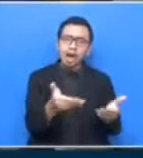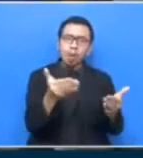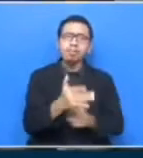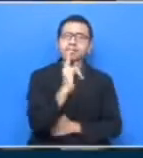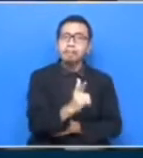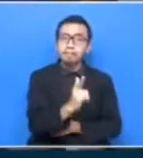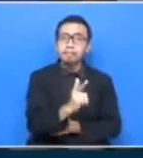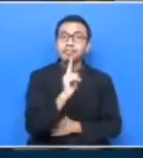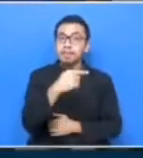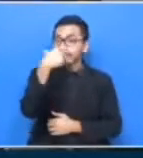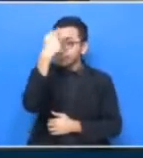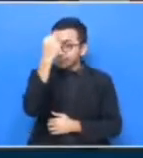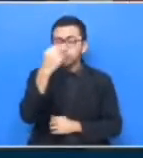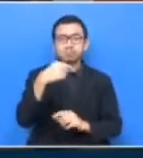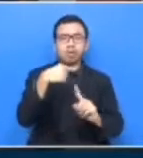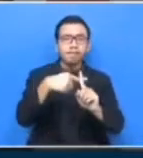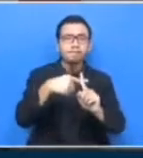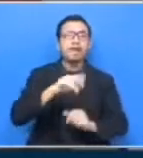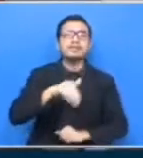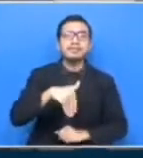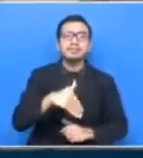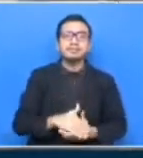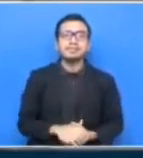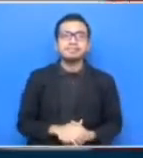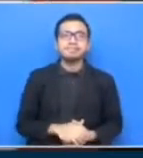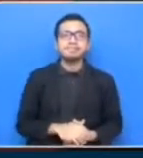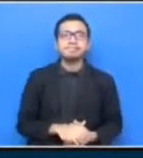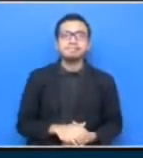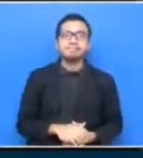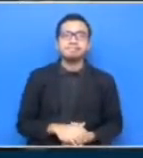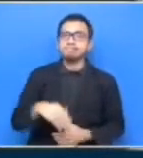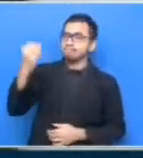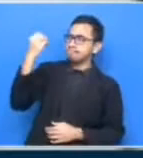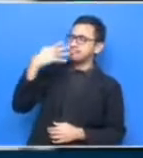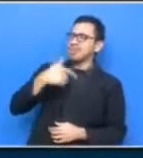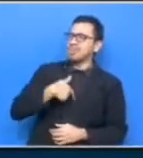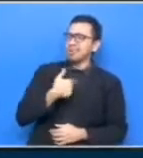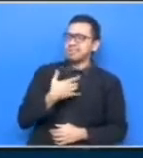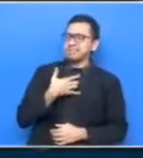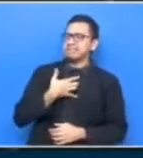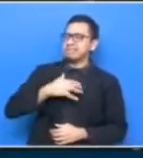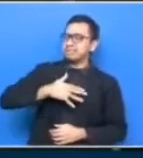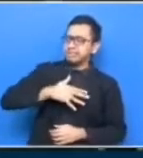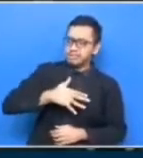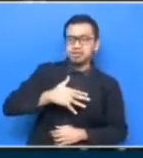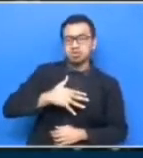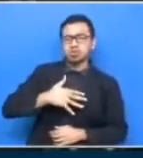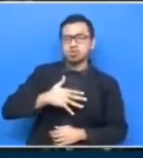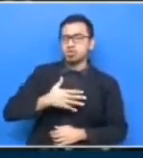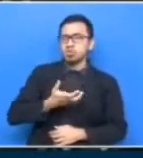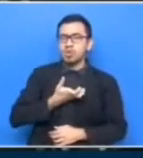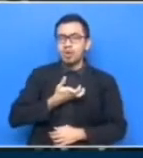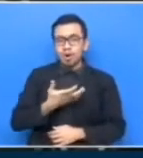hasilnya masih positif hadits ini dia sedikit kurang nyaman ada keinginan untuk